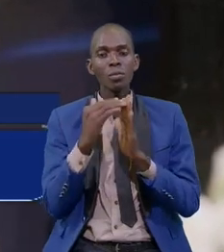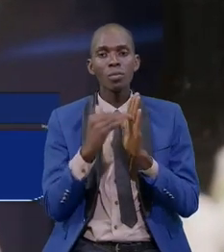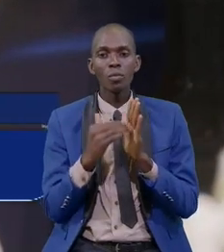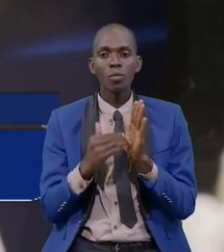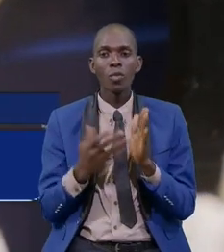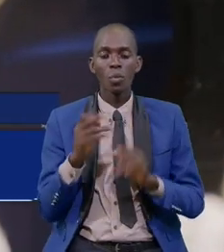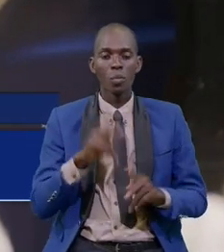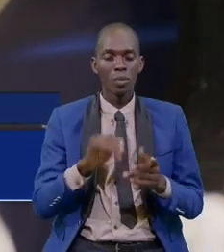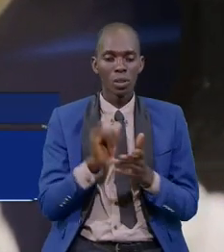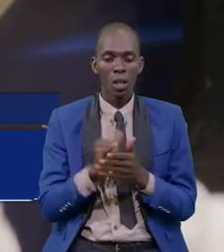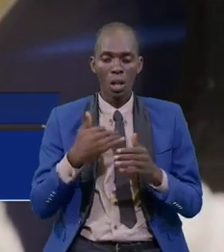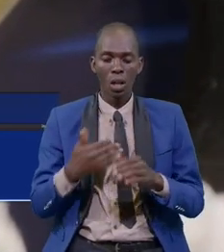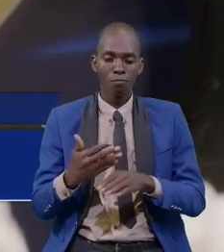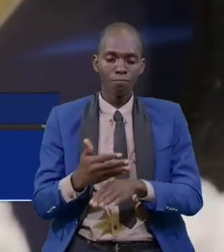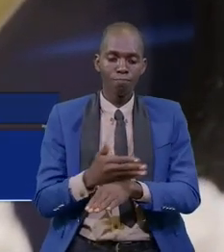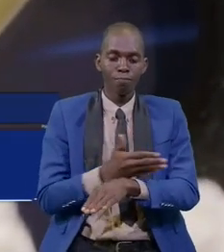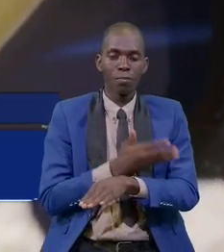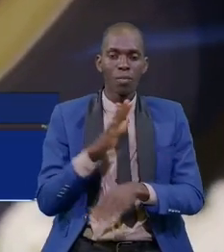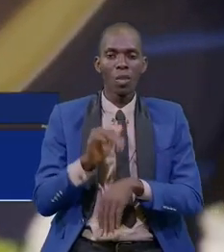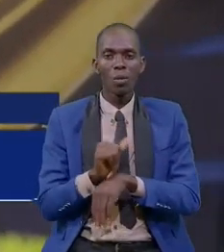ont amélioré leur vie,